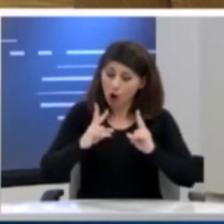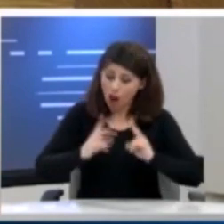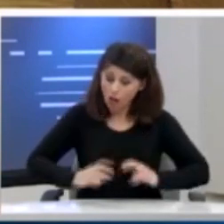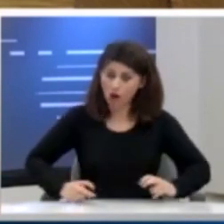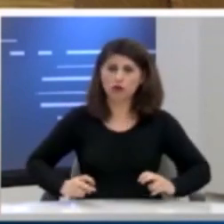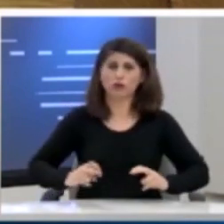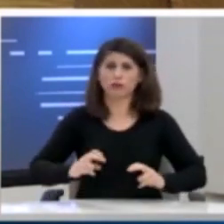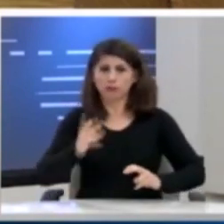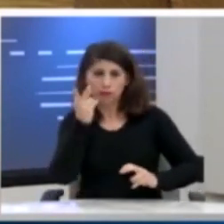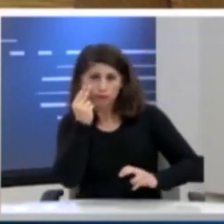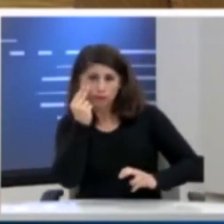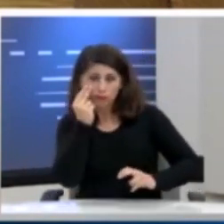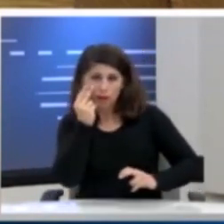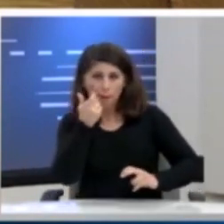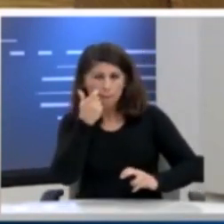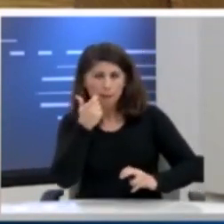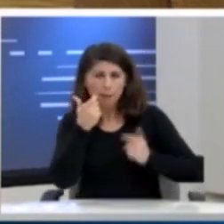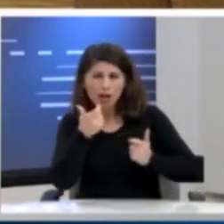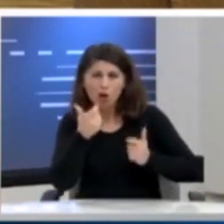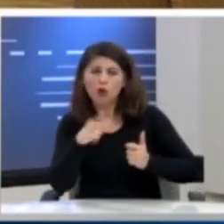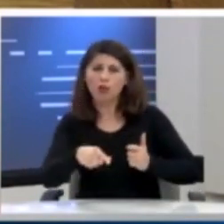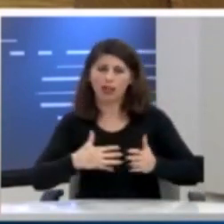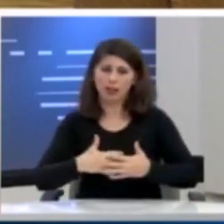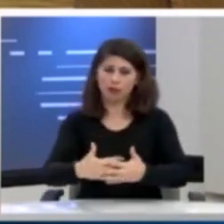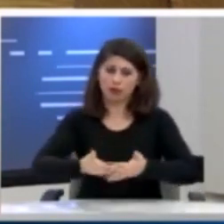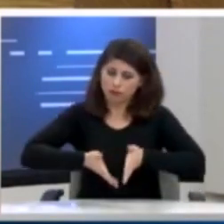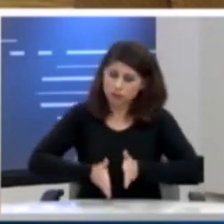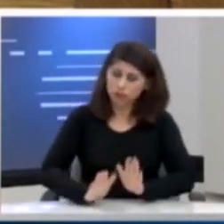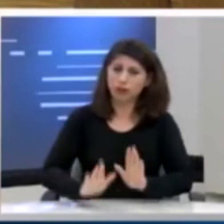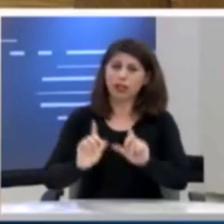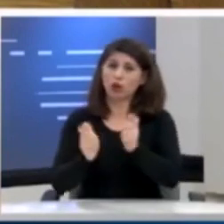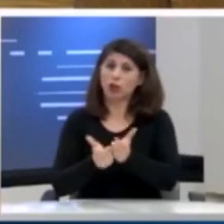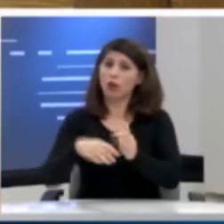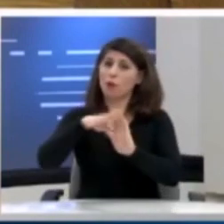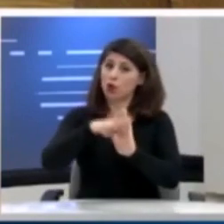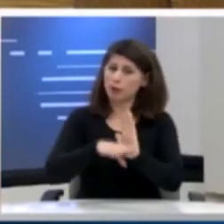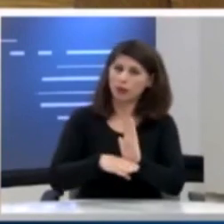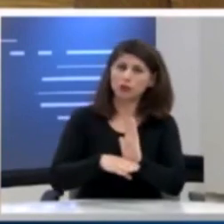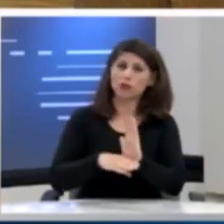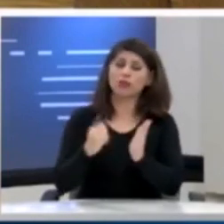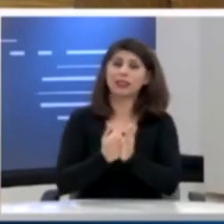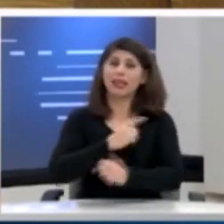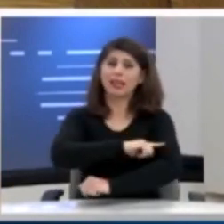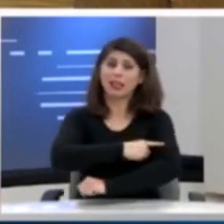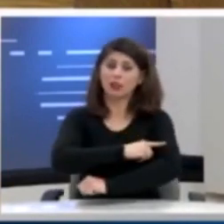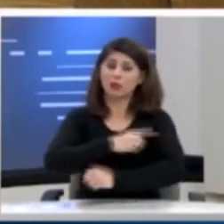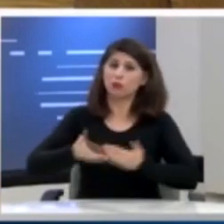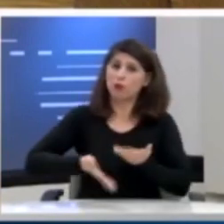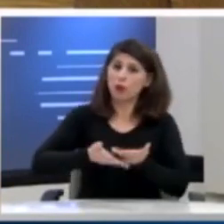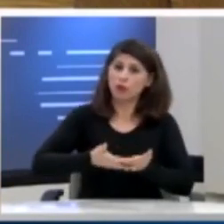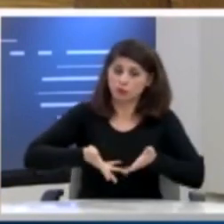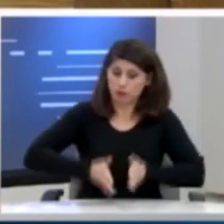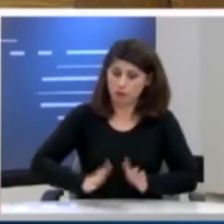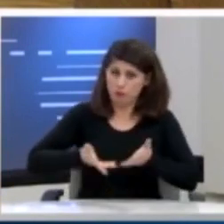η παρακολούθηση της εγκυμοσύνης, ο τοκετός, ο οικογενειακός προγραμματισμός και η ιατρικώς